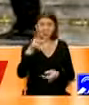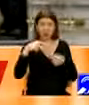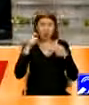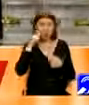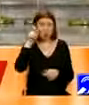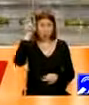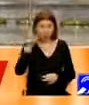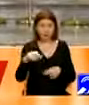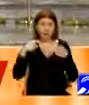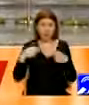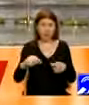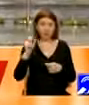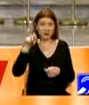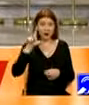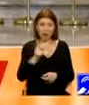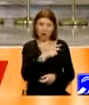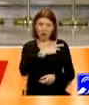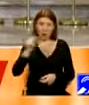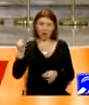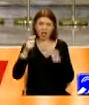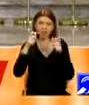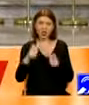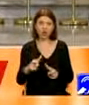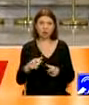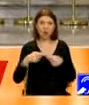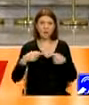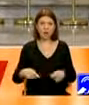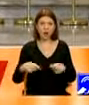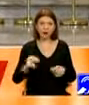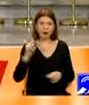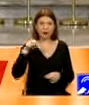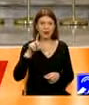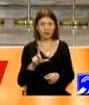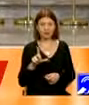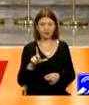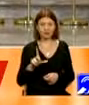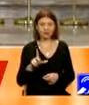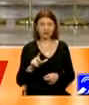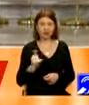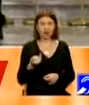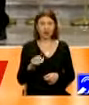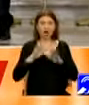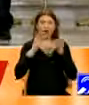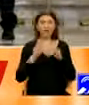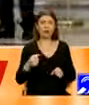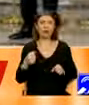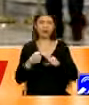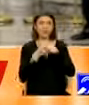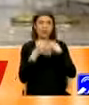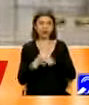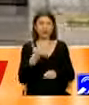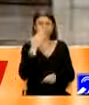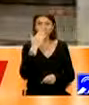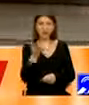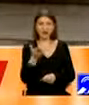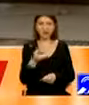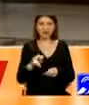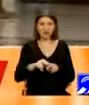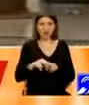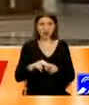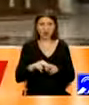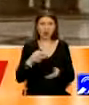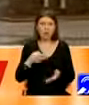parlamentari liberali care au părăsit grupurile parlamentare ale acestui partid ca o formă de protest față de direcția în